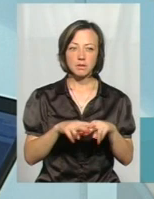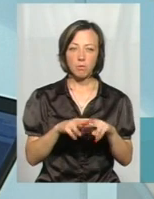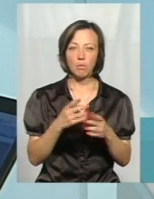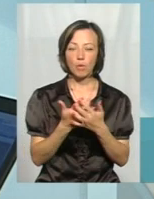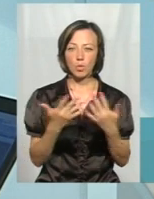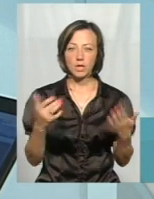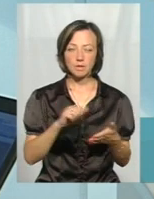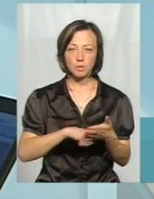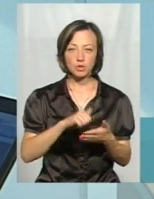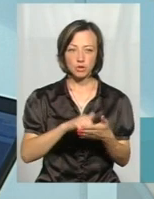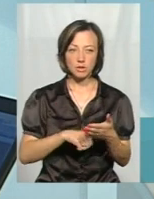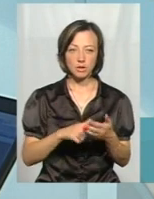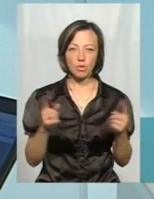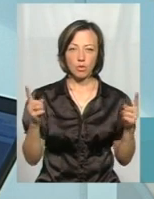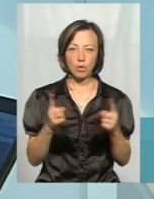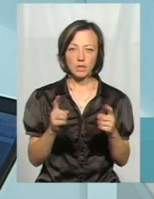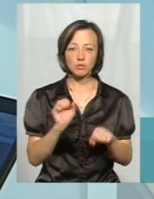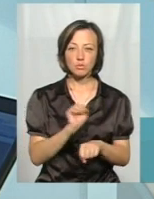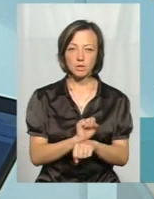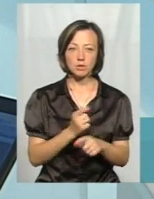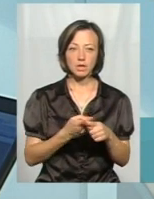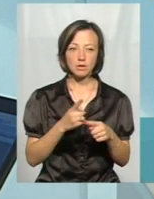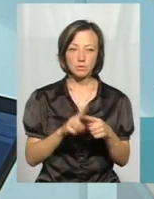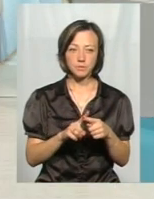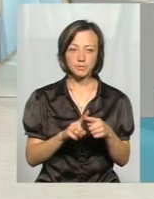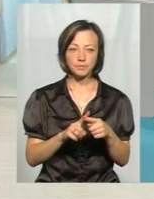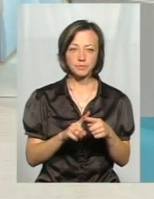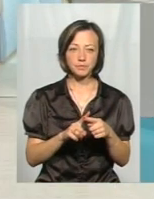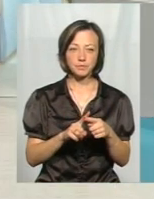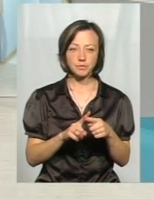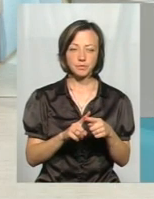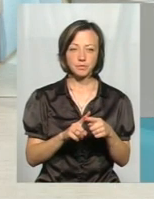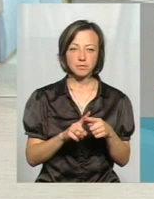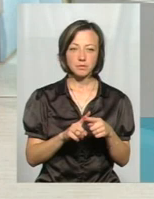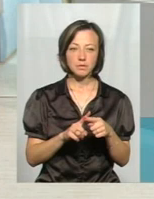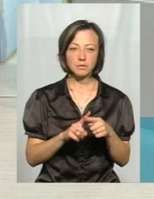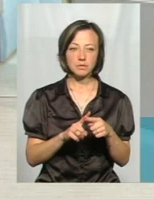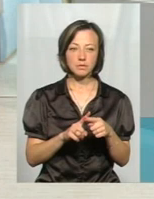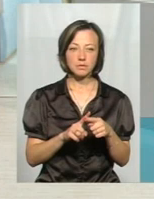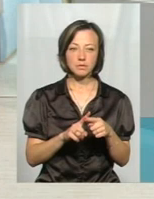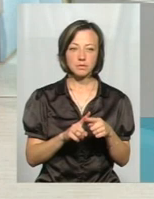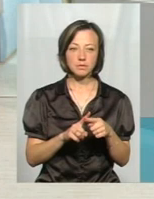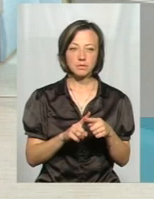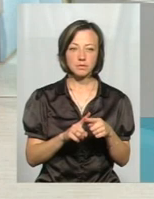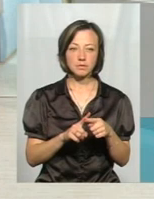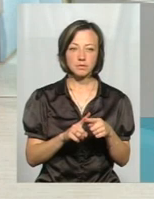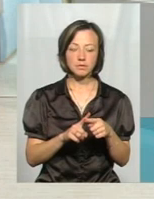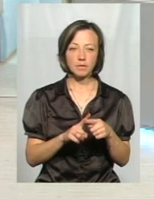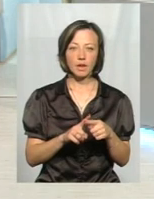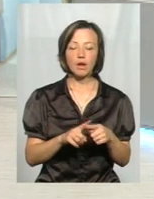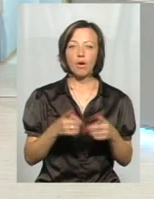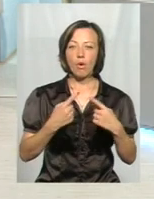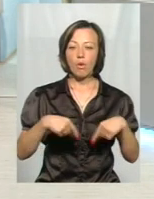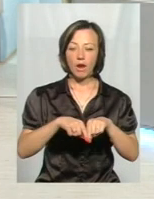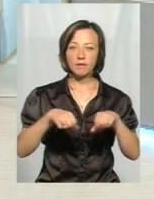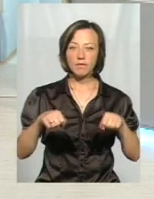різних причинах. Я, напевно, коротенько зупинюсь на цьому. Тут є вина, є з однієї сторони і вина органів влади, до яких